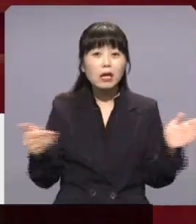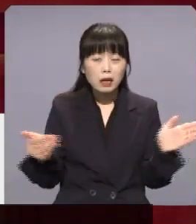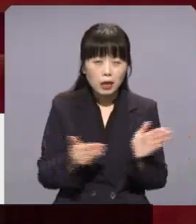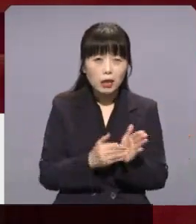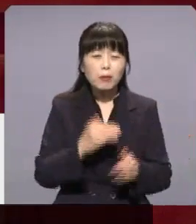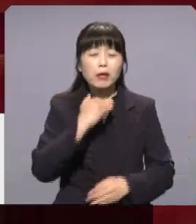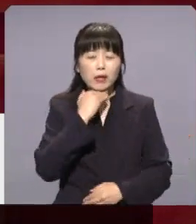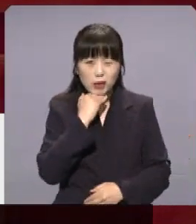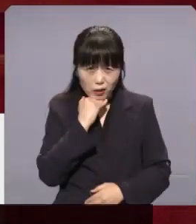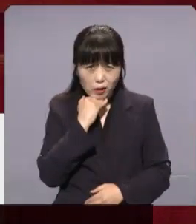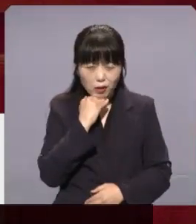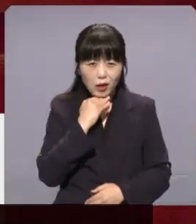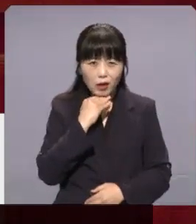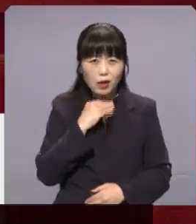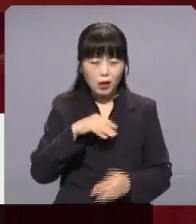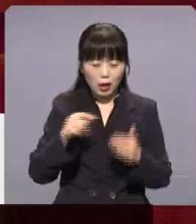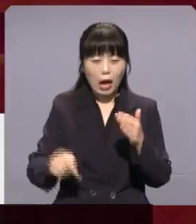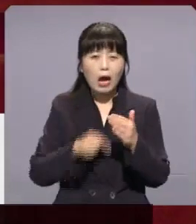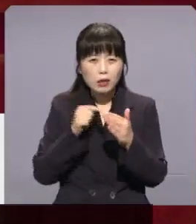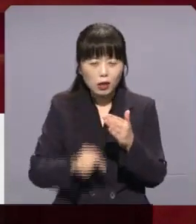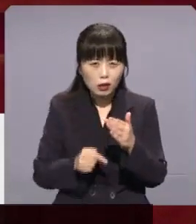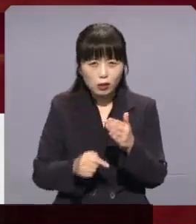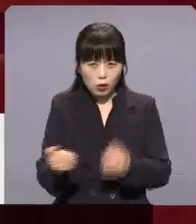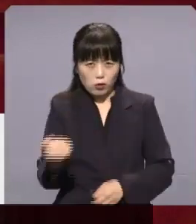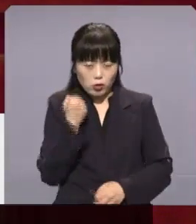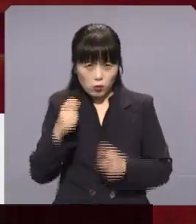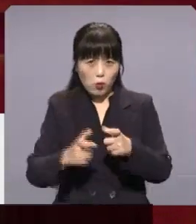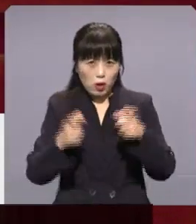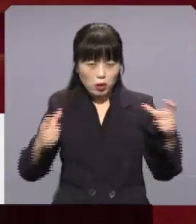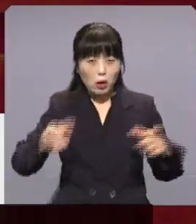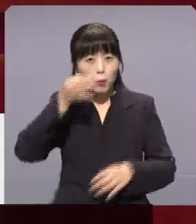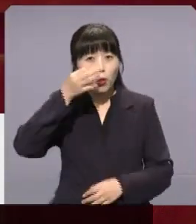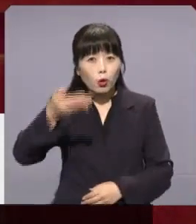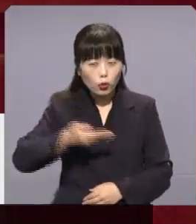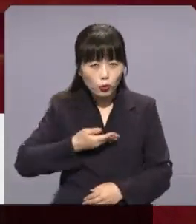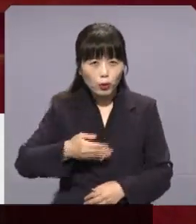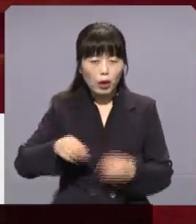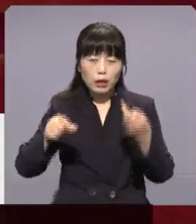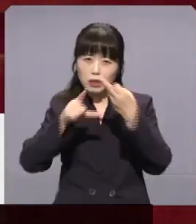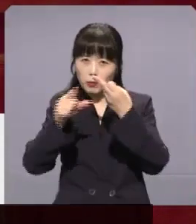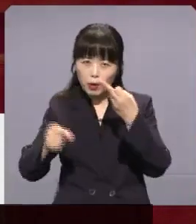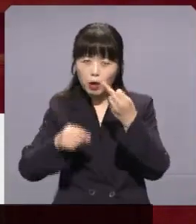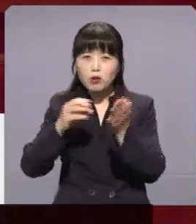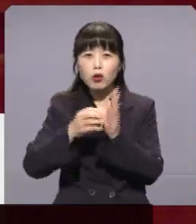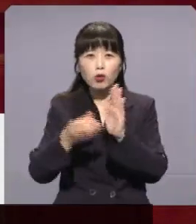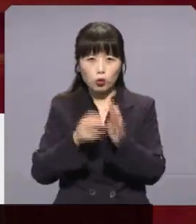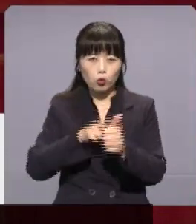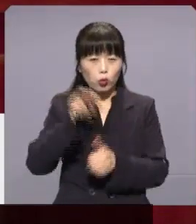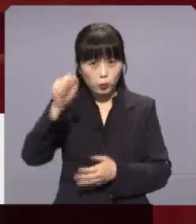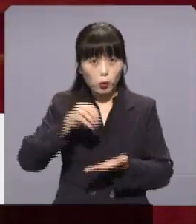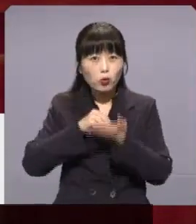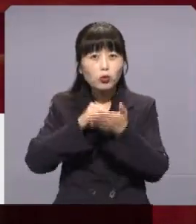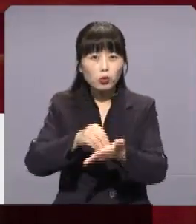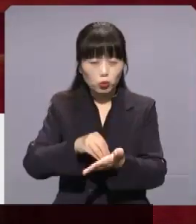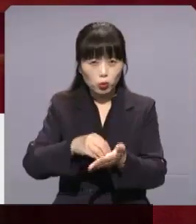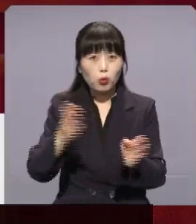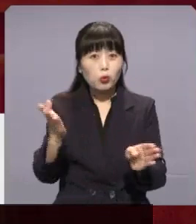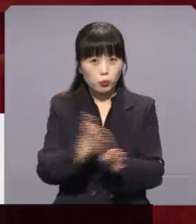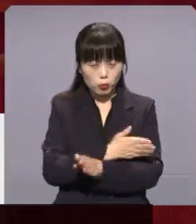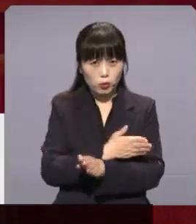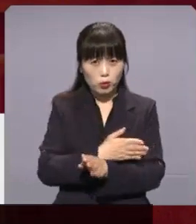물밑에서 세력 확장을 좀 시도하는 모습을 보이다가 예. 한 12월쯤 후보 등록할 때쯤 되어서 싸워도 되잖아요.